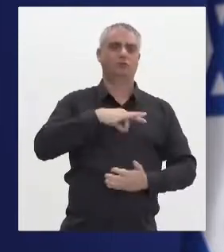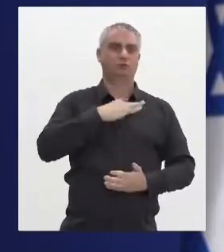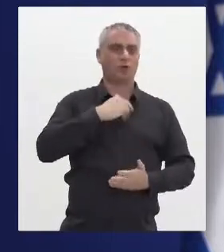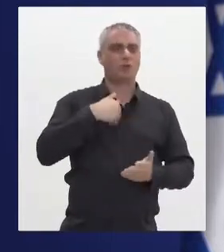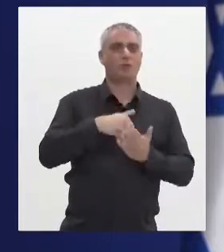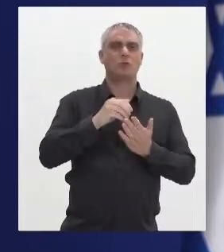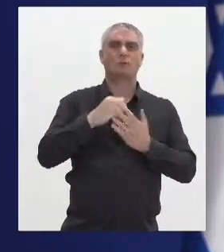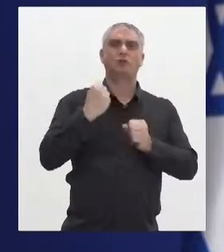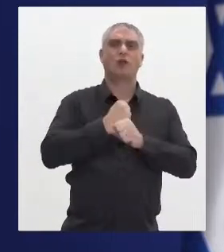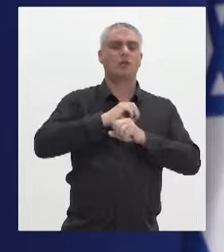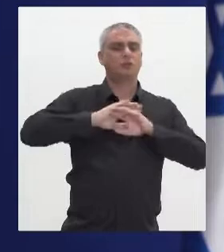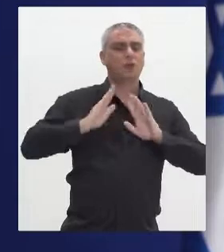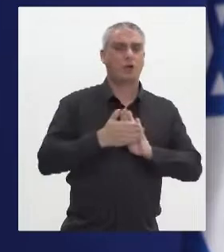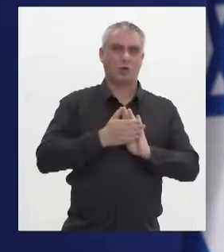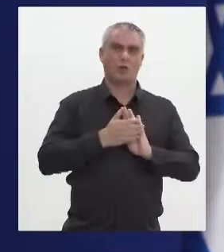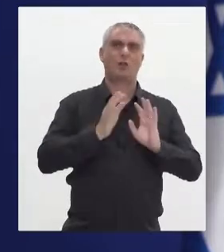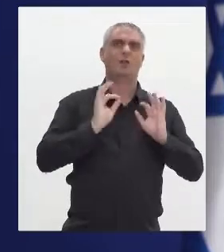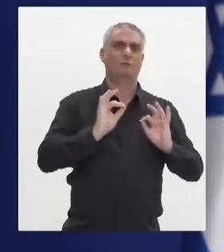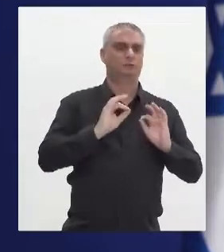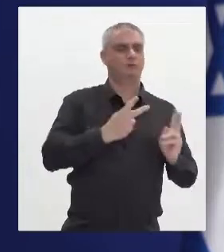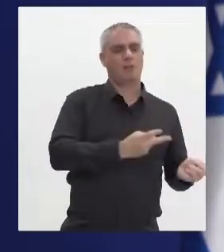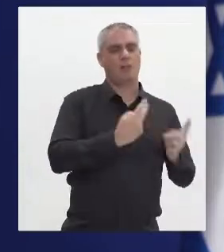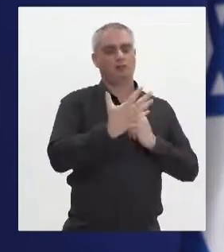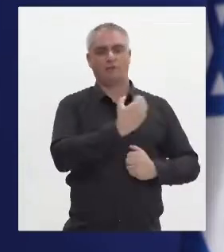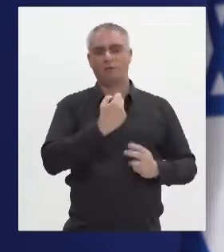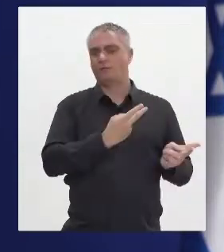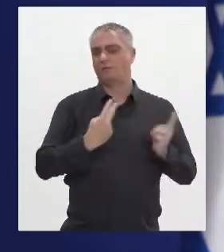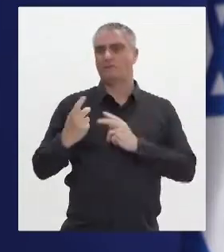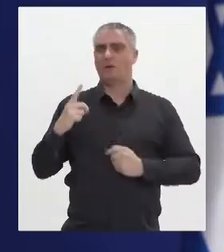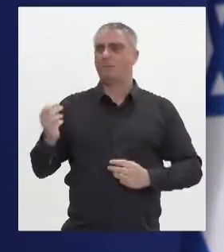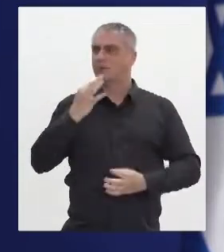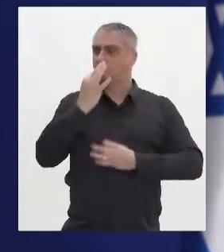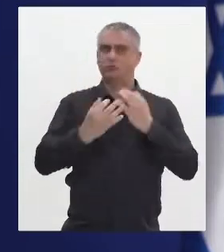נמשיך לעשות הכל על מנת להשיב את החשופים הביתה